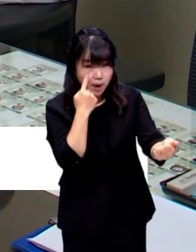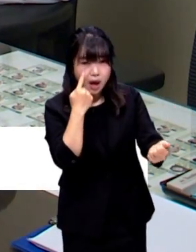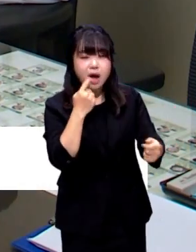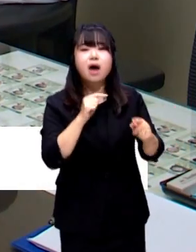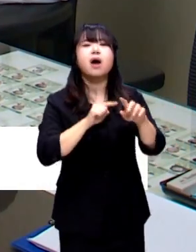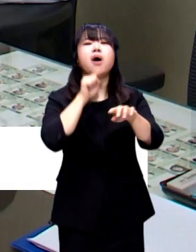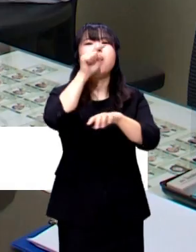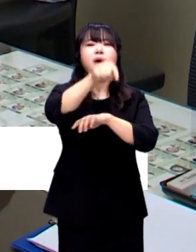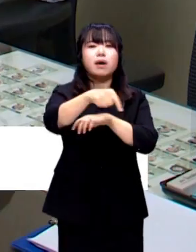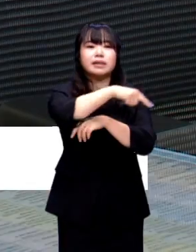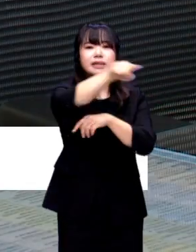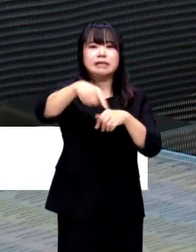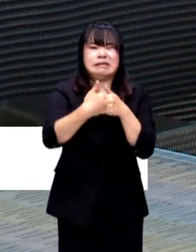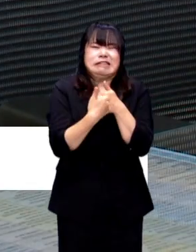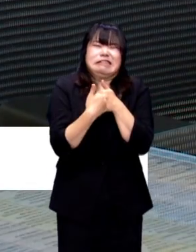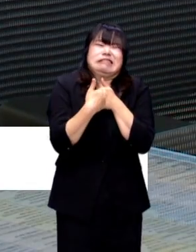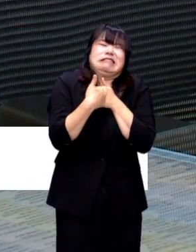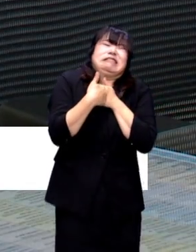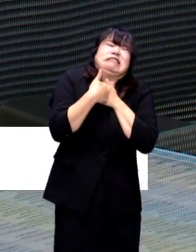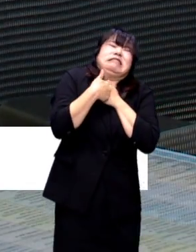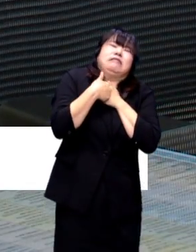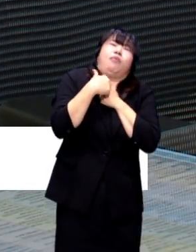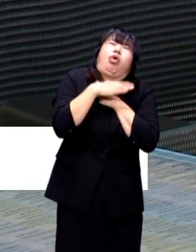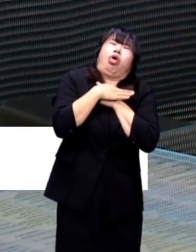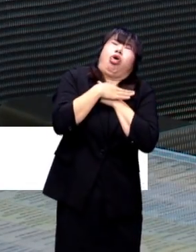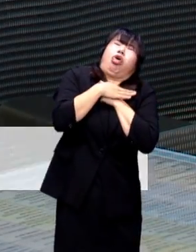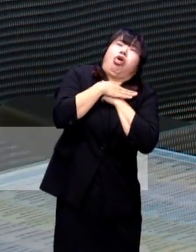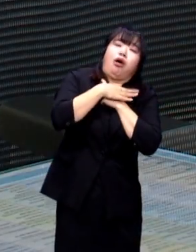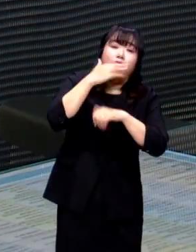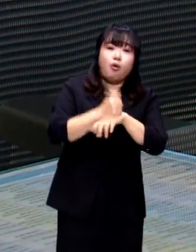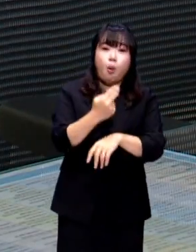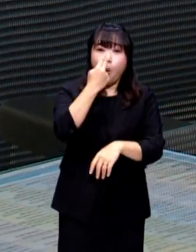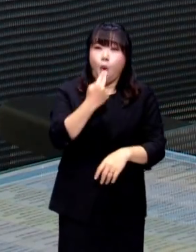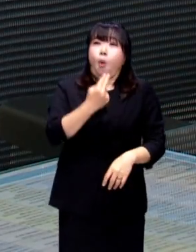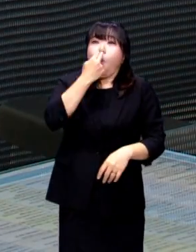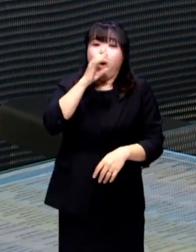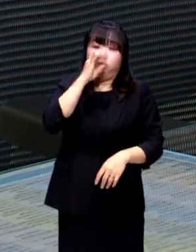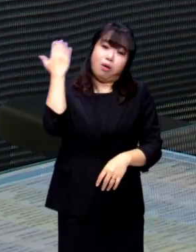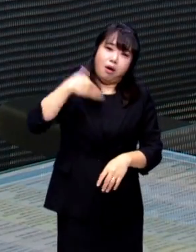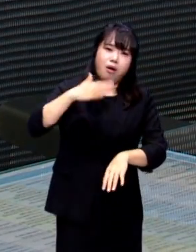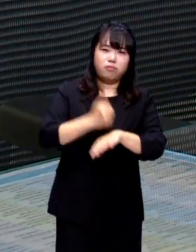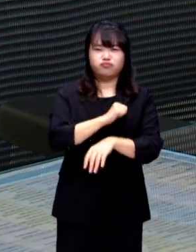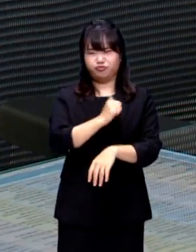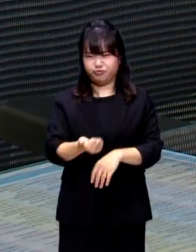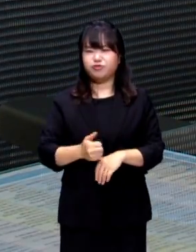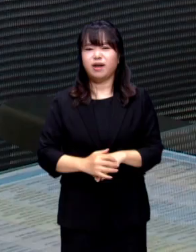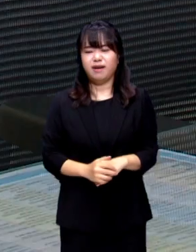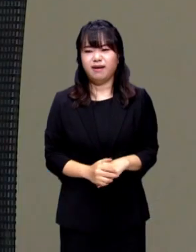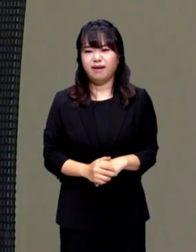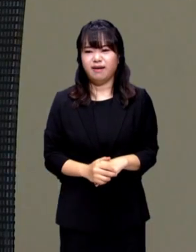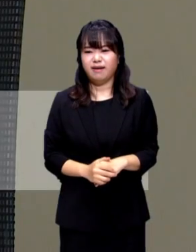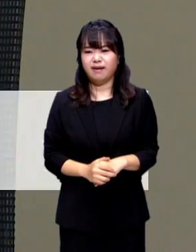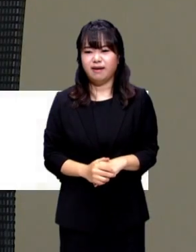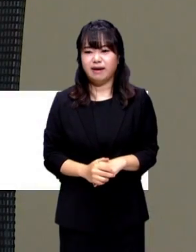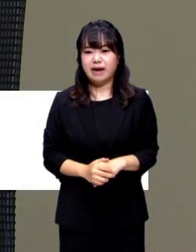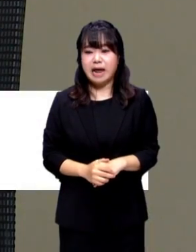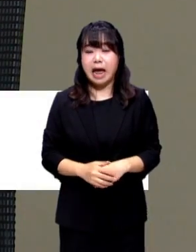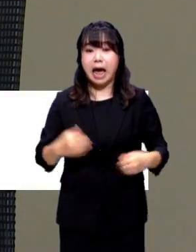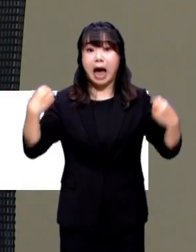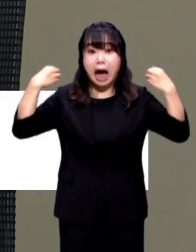외부 고압으로 인한 외상형 질식사인 것으로 의료진들은 추정하고 있습니다. 본인이 갖고 있는